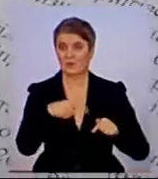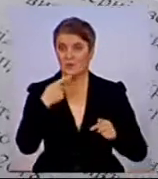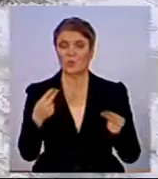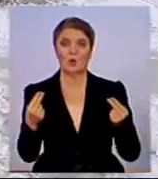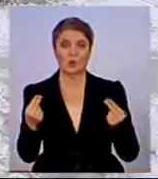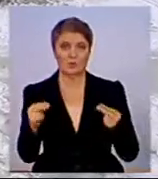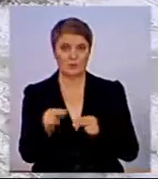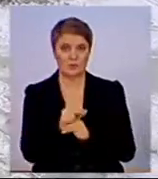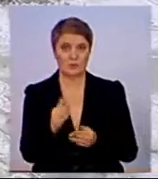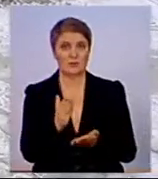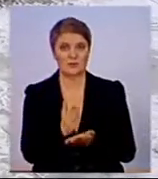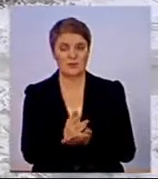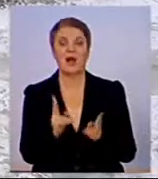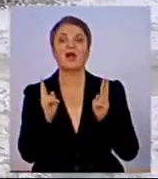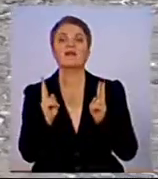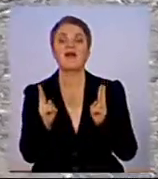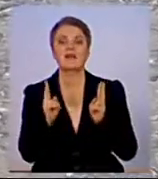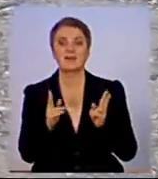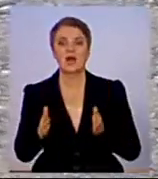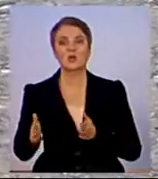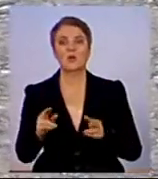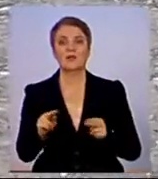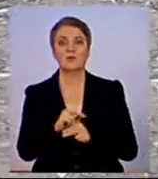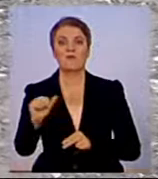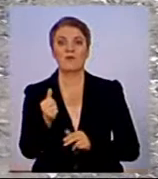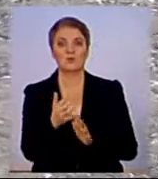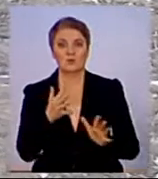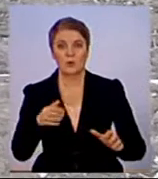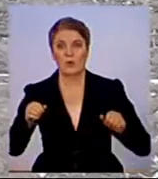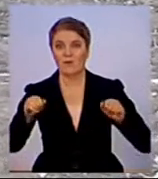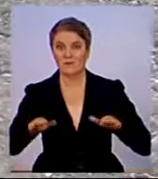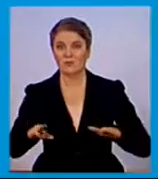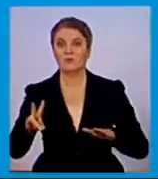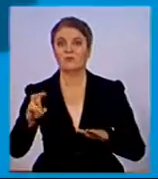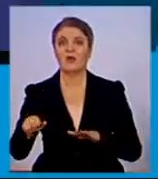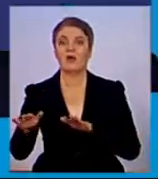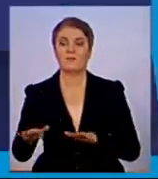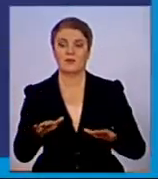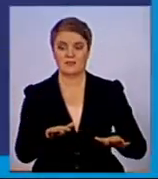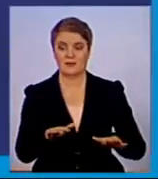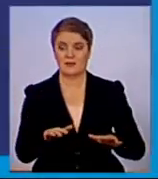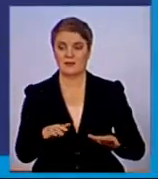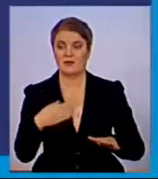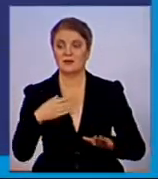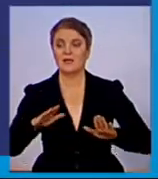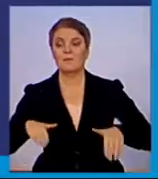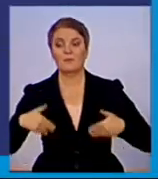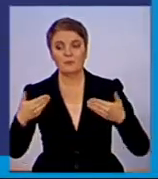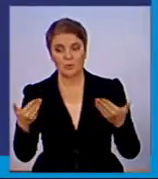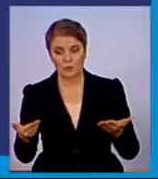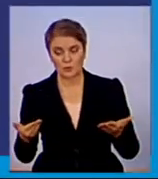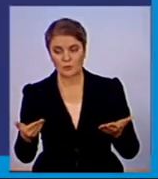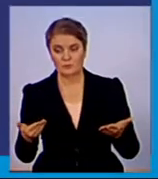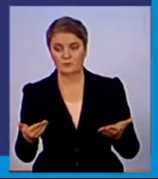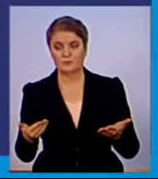гроші на ремонт є. Які дороги ремонтувати в першу чергу, мають вирішити на місцях. Пропонуємо такий варіант, щоб